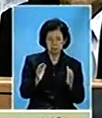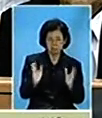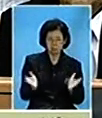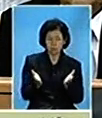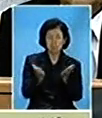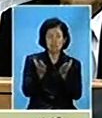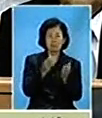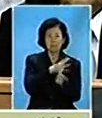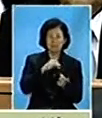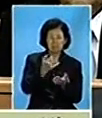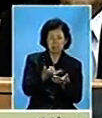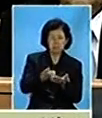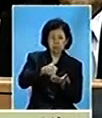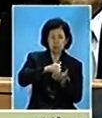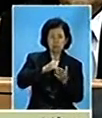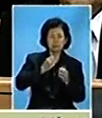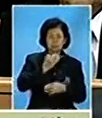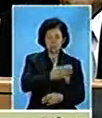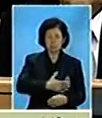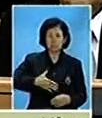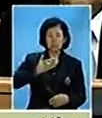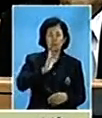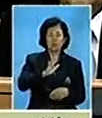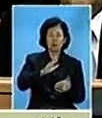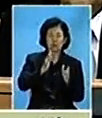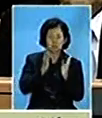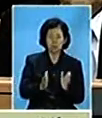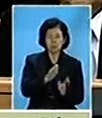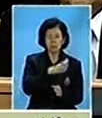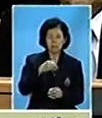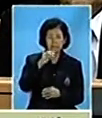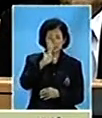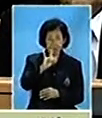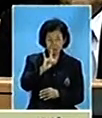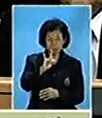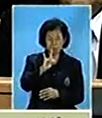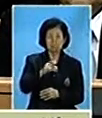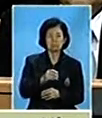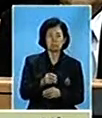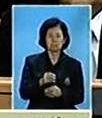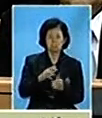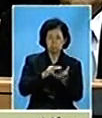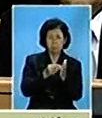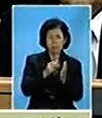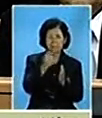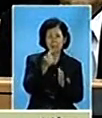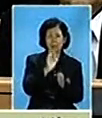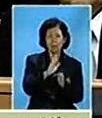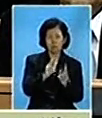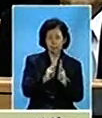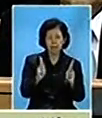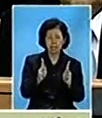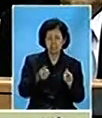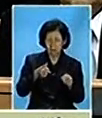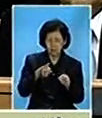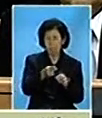และการฟื้นฟูสุขภาพของมนุษย์หรือสัตว์นะฮะนิยามใหม่ของกรรมธิการเนี่ยตัดคำว่าสัตว์นี่